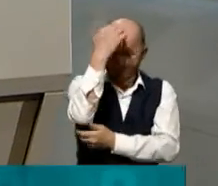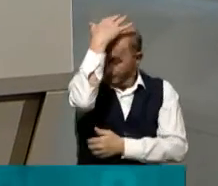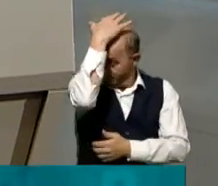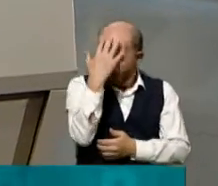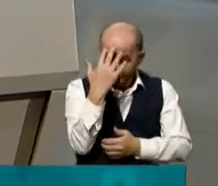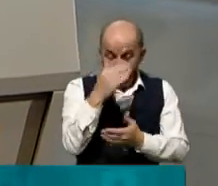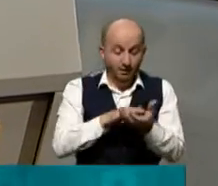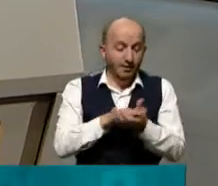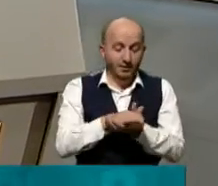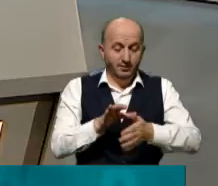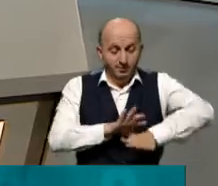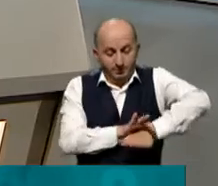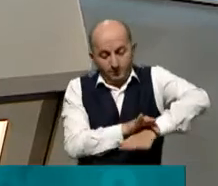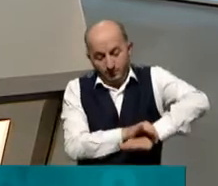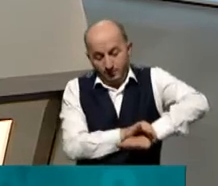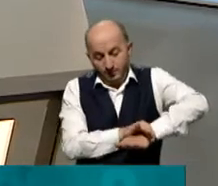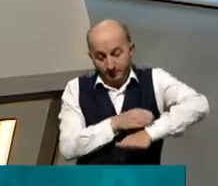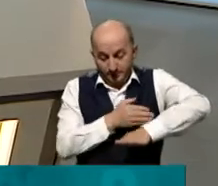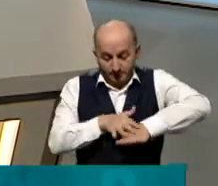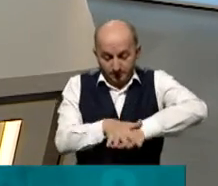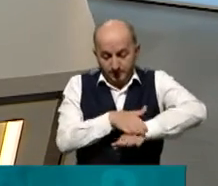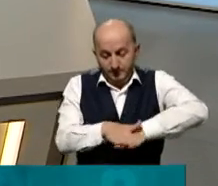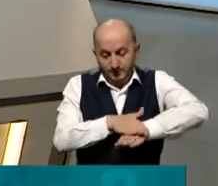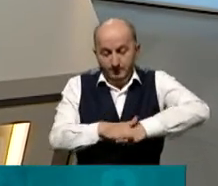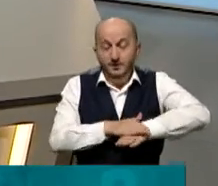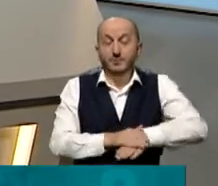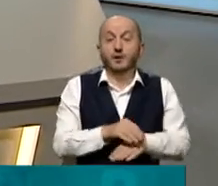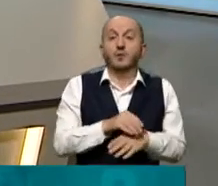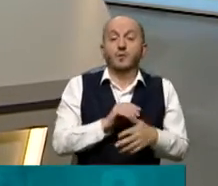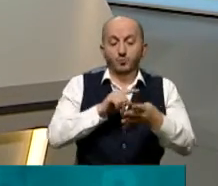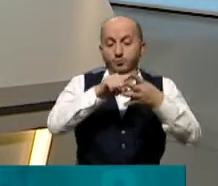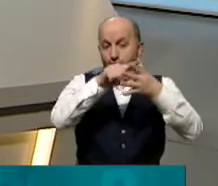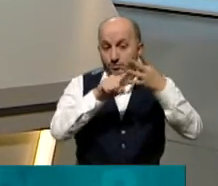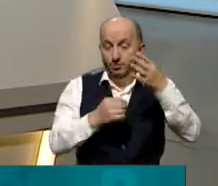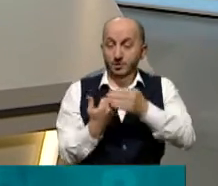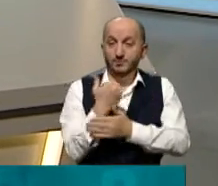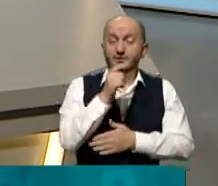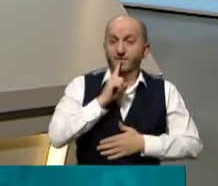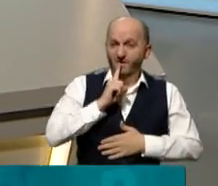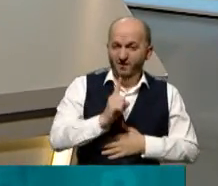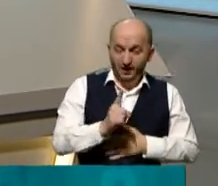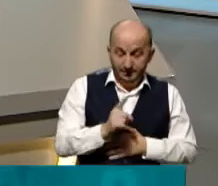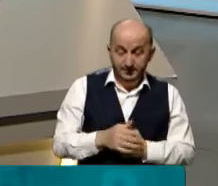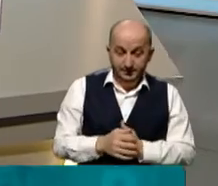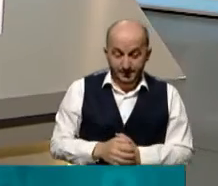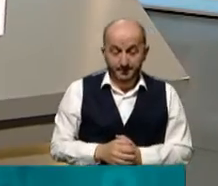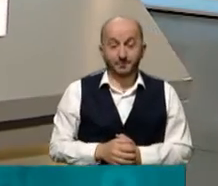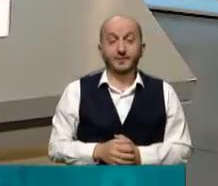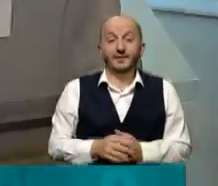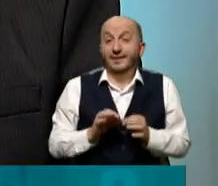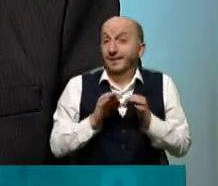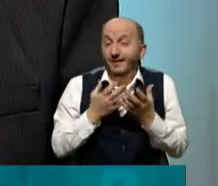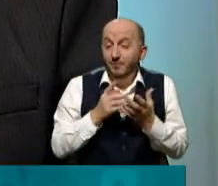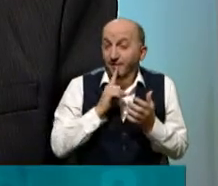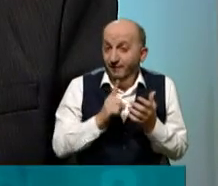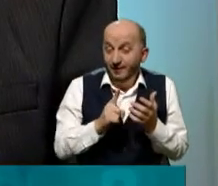meshetmek ve ayaklarımızı topuklarımızla birlikte yıkamak. Bunlar abdestin farzlarıdır. Farz ne demek? Farz